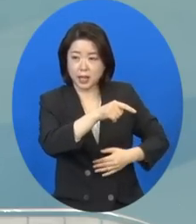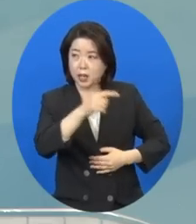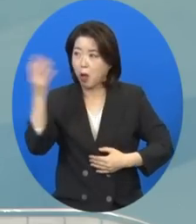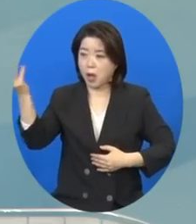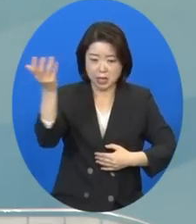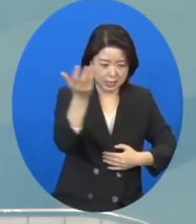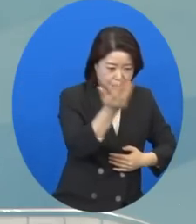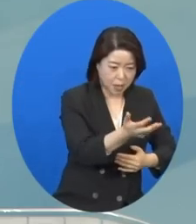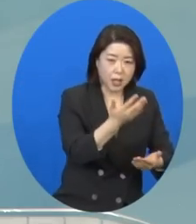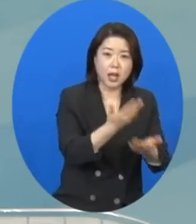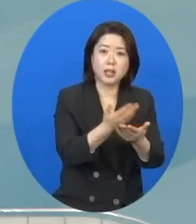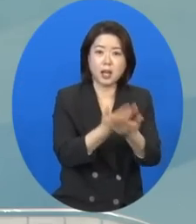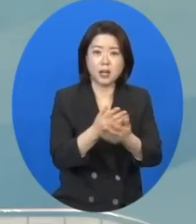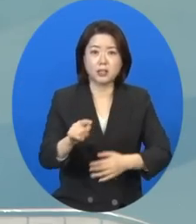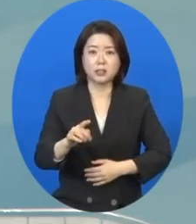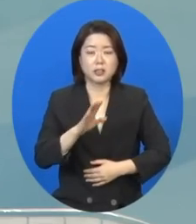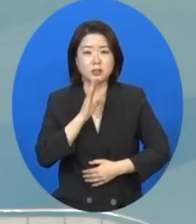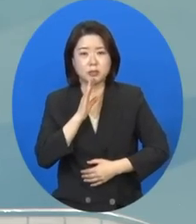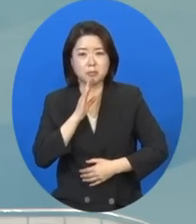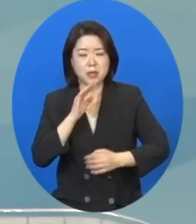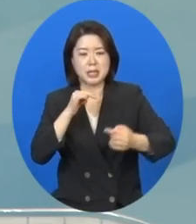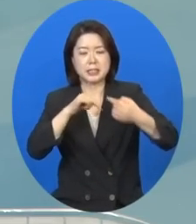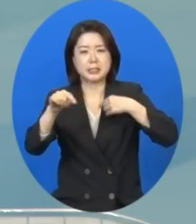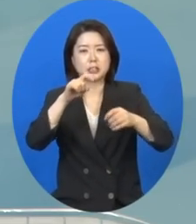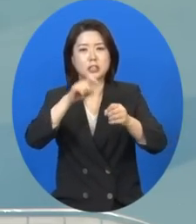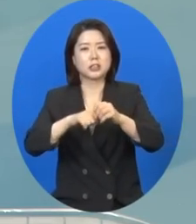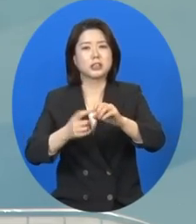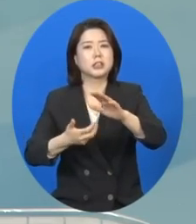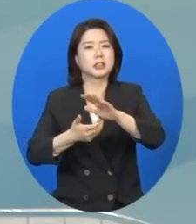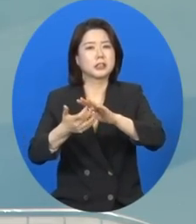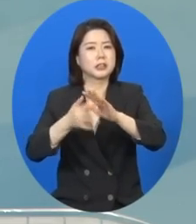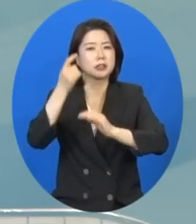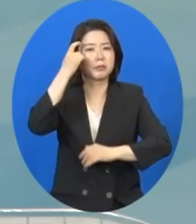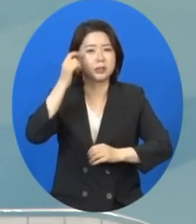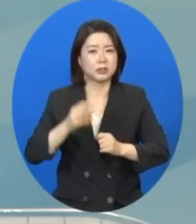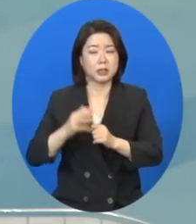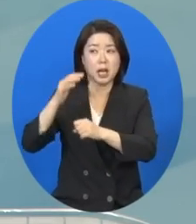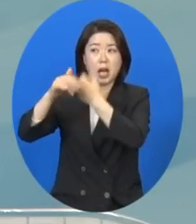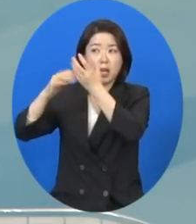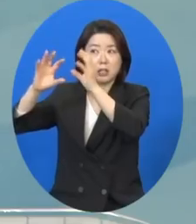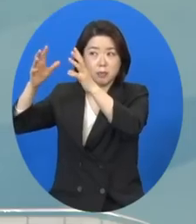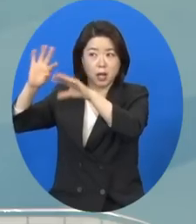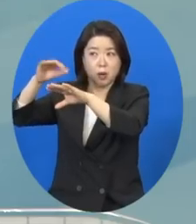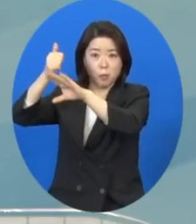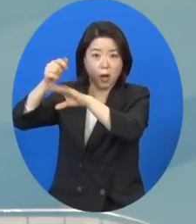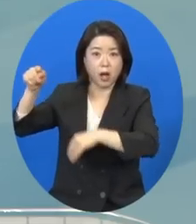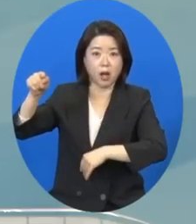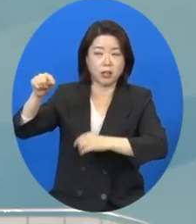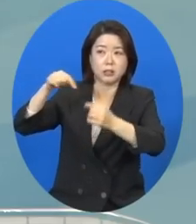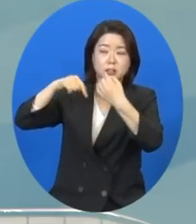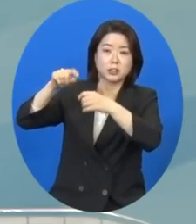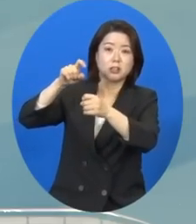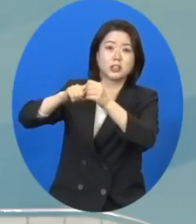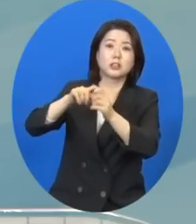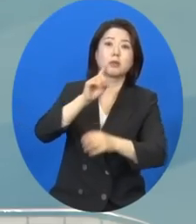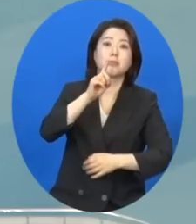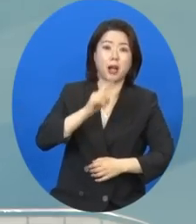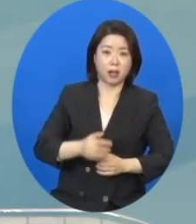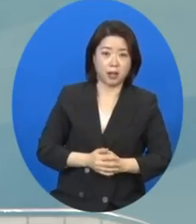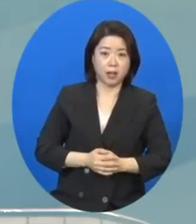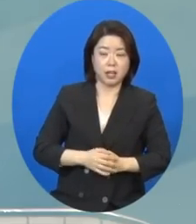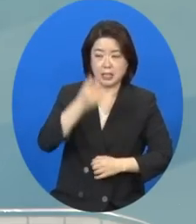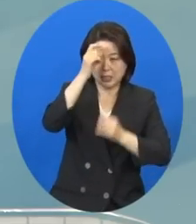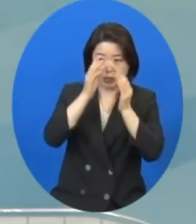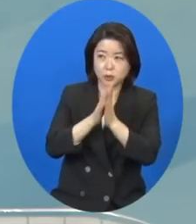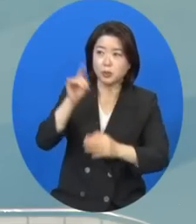해달라고 하는 다시 더 굉장히 정치적인 행위입니다 여러분 하나님 나라 왕 정치적 영어거든요 기도는 바로